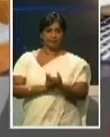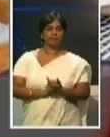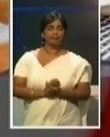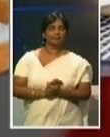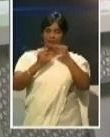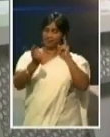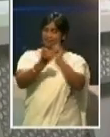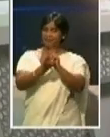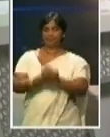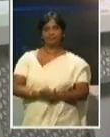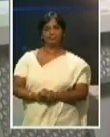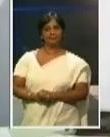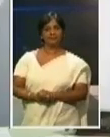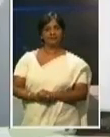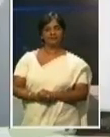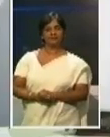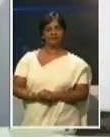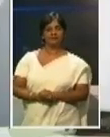පවසන්නේ.